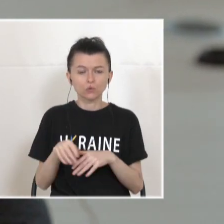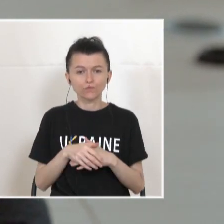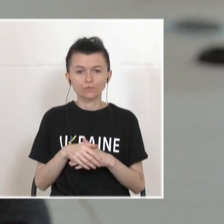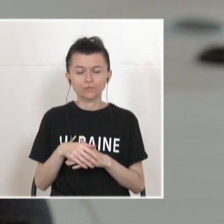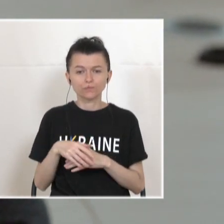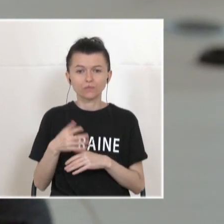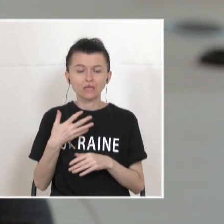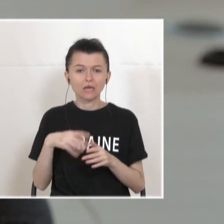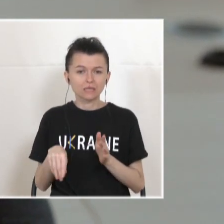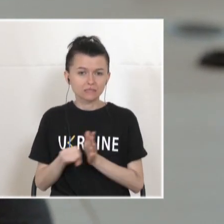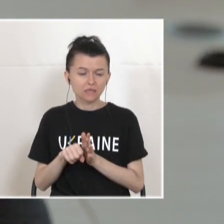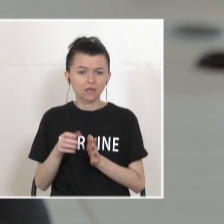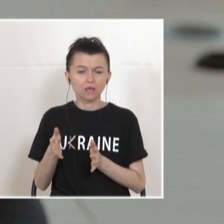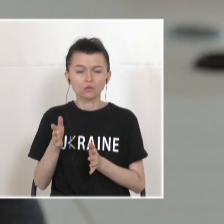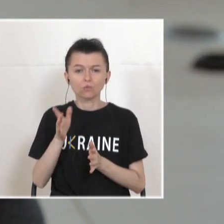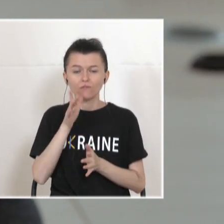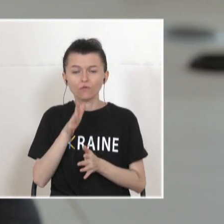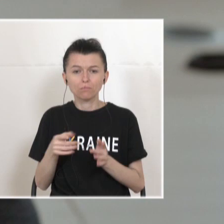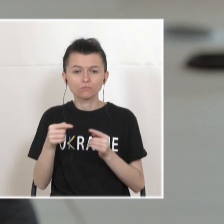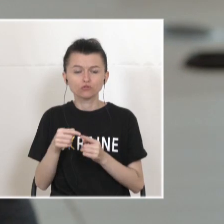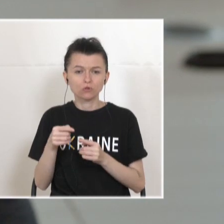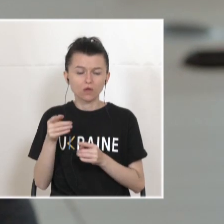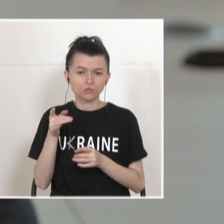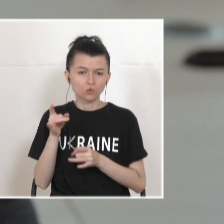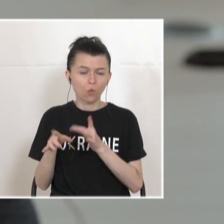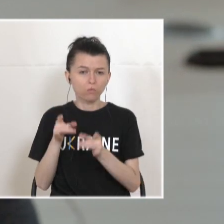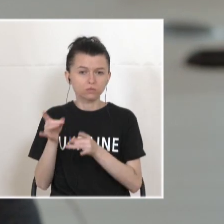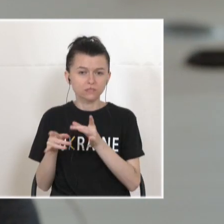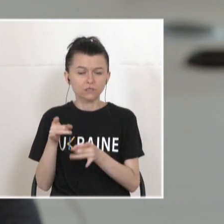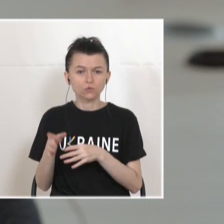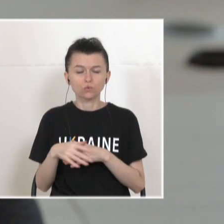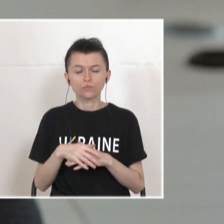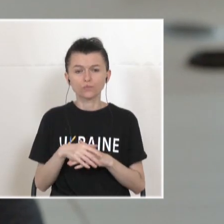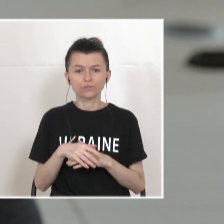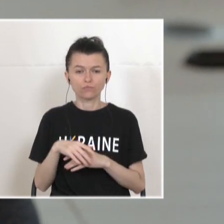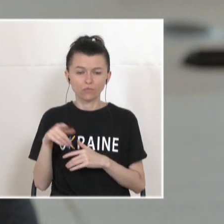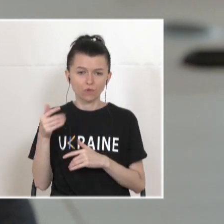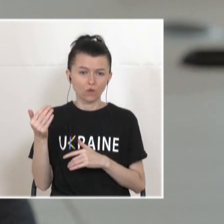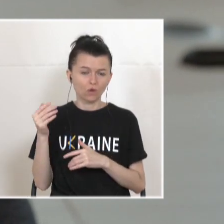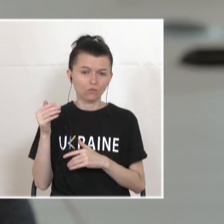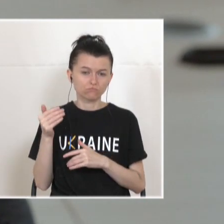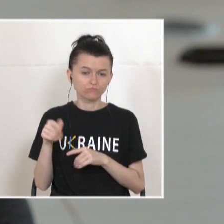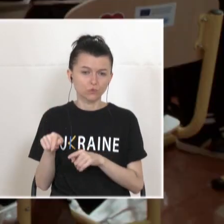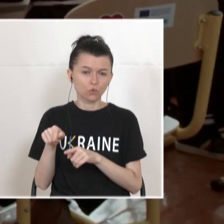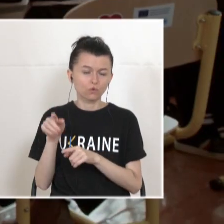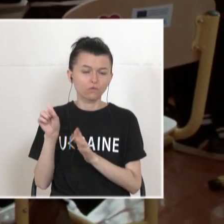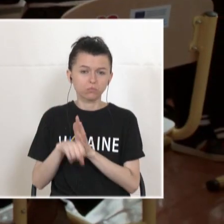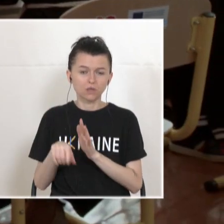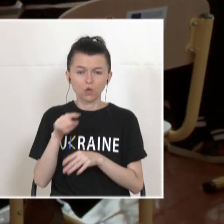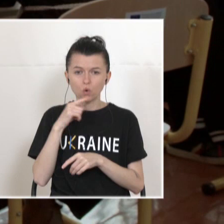загинув під час обстрілу. Да, його вбили російські окупанти, та, під час